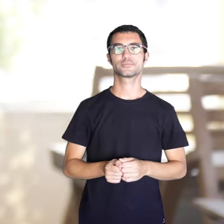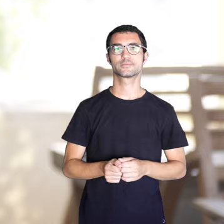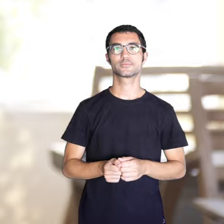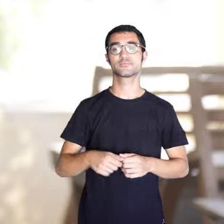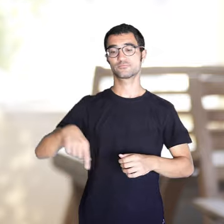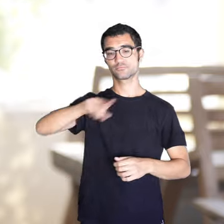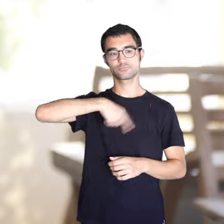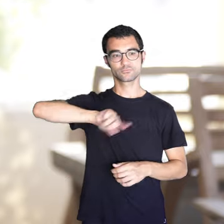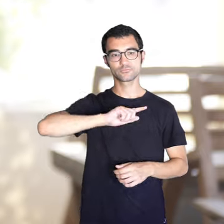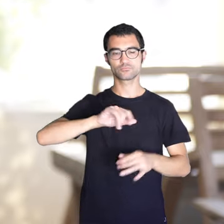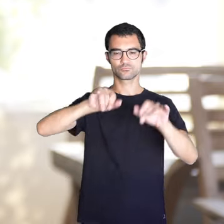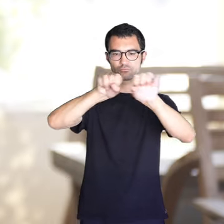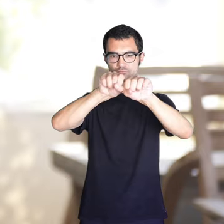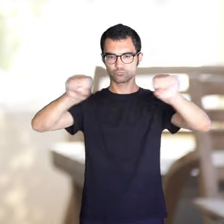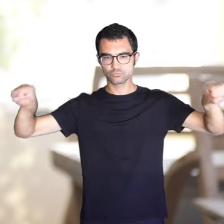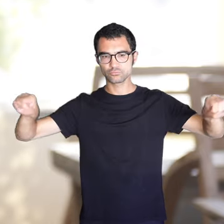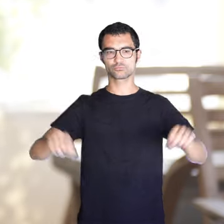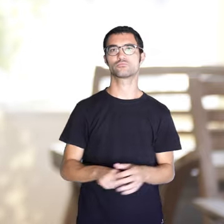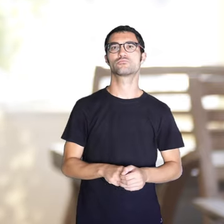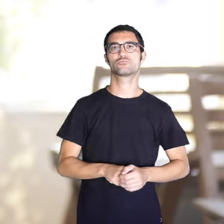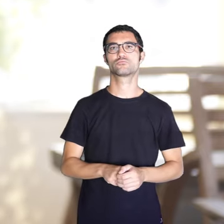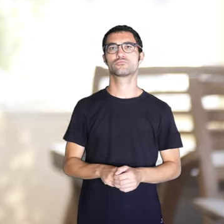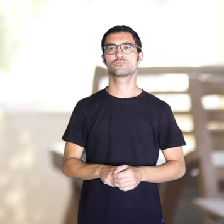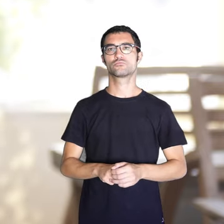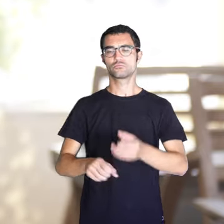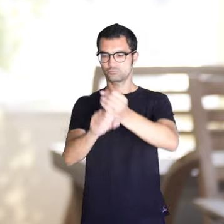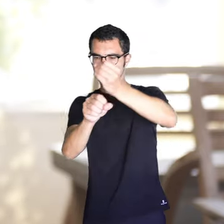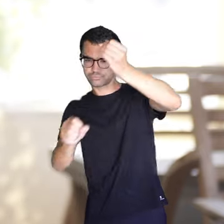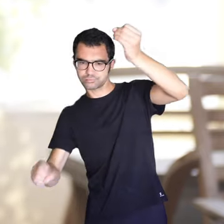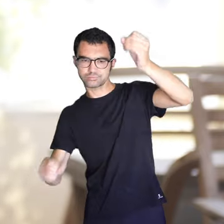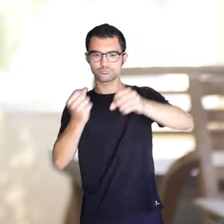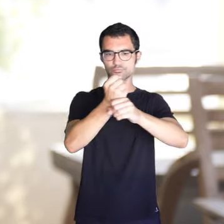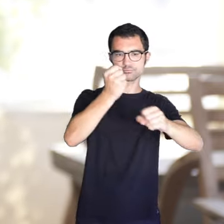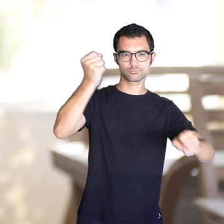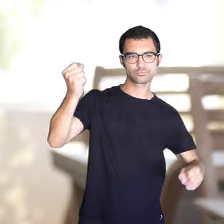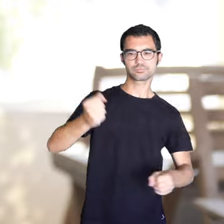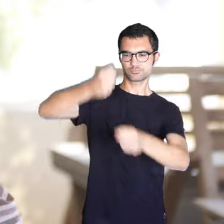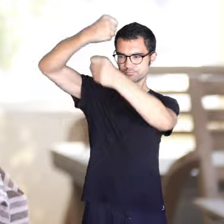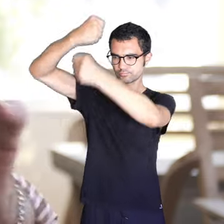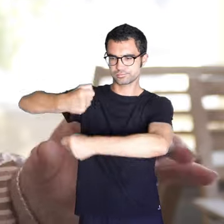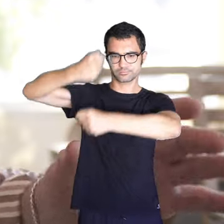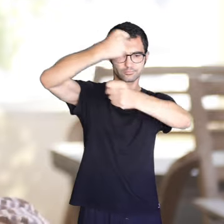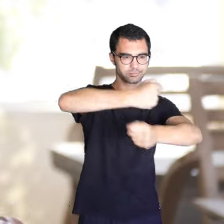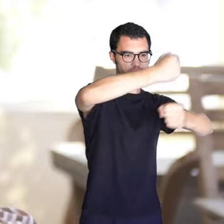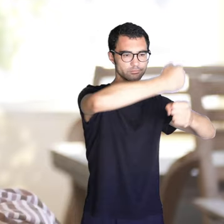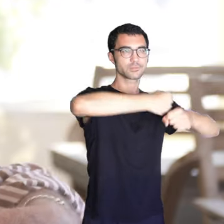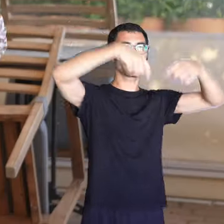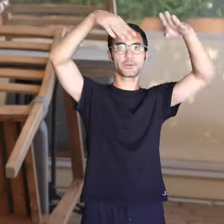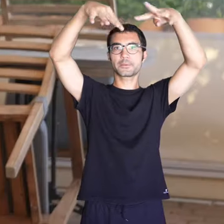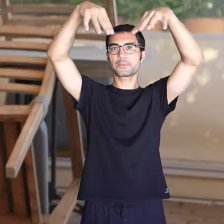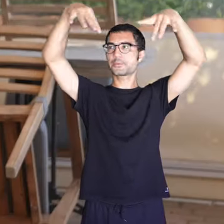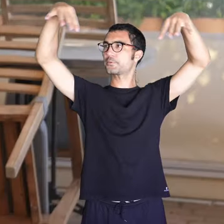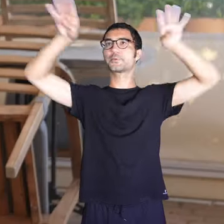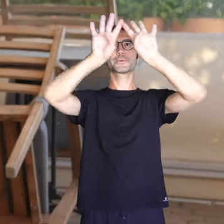feien palos enramats de mata i després els clavaven i penjaven paperins